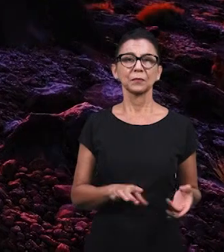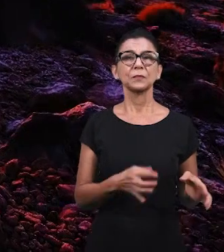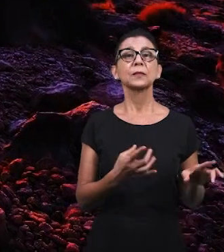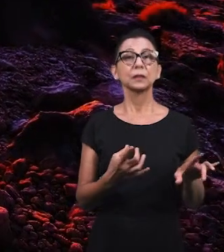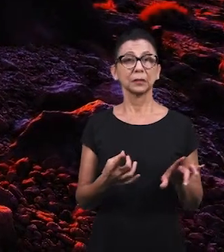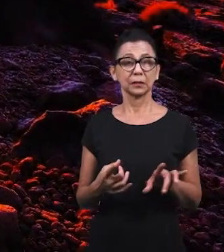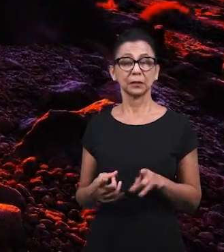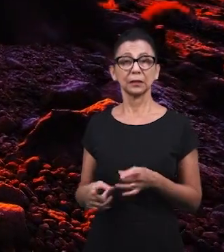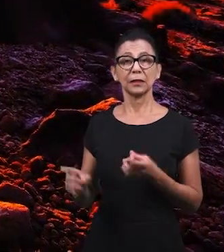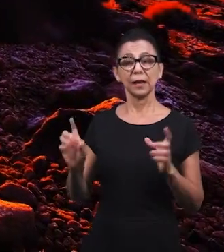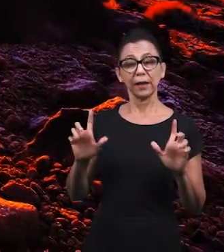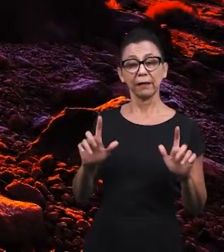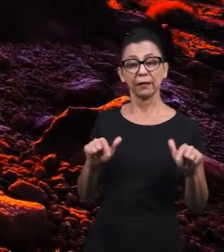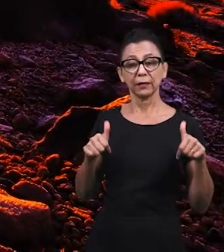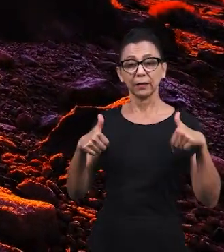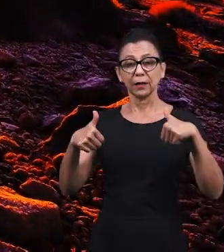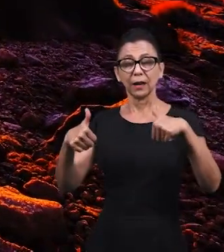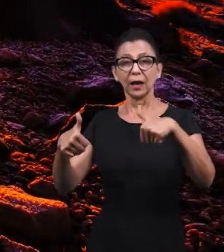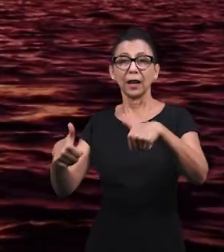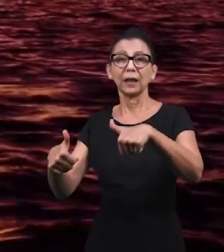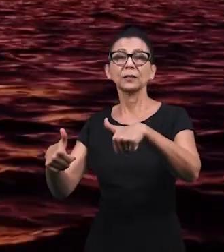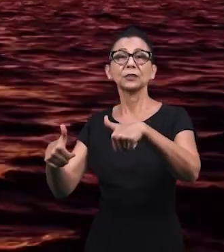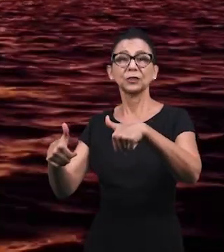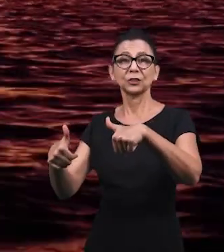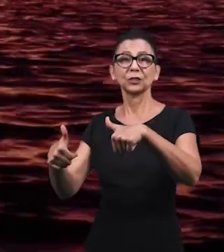и заполни